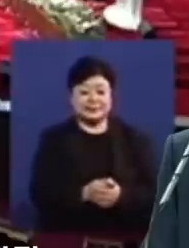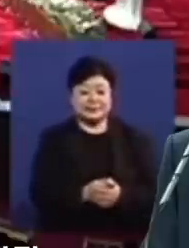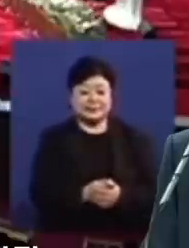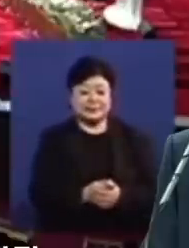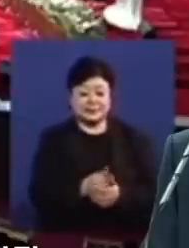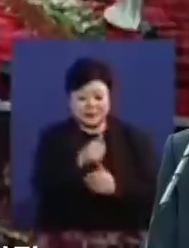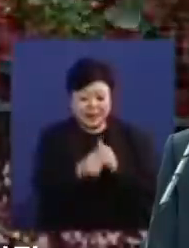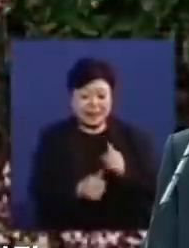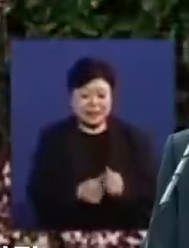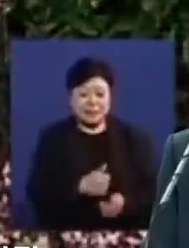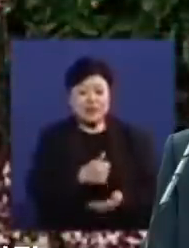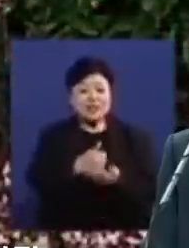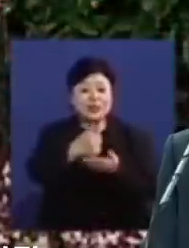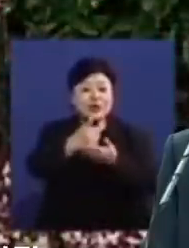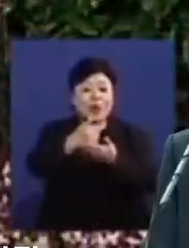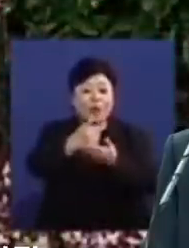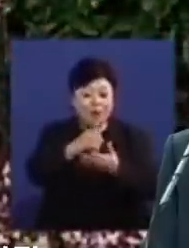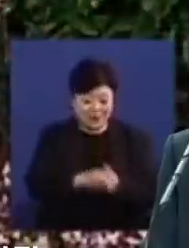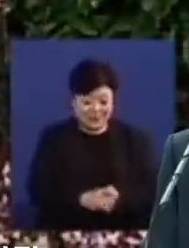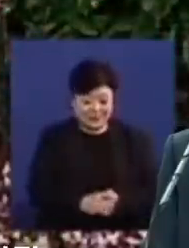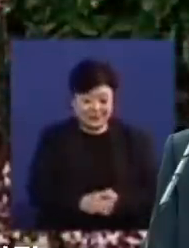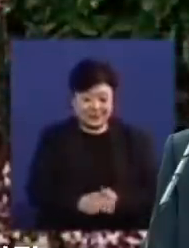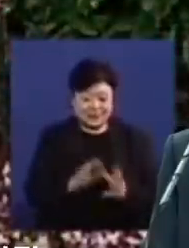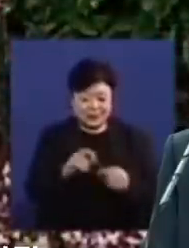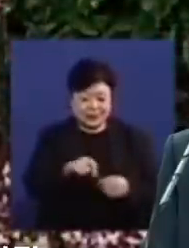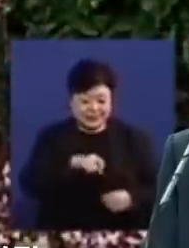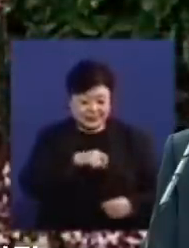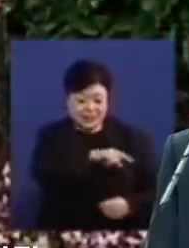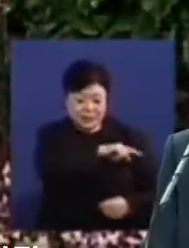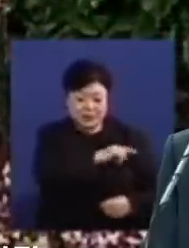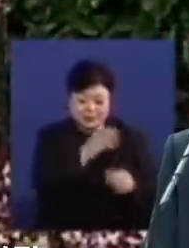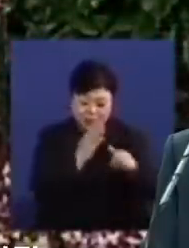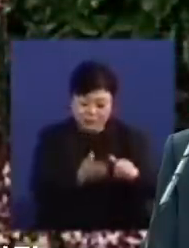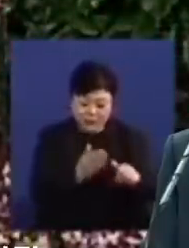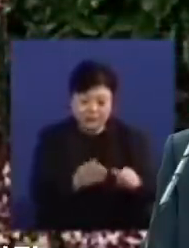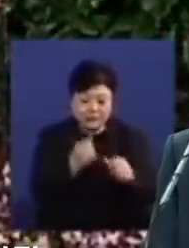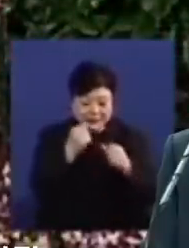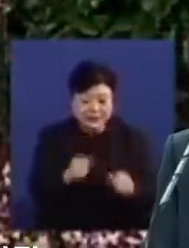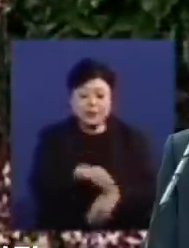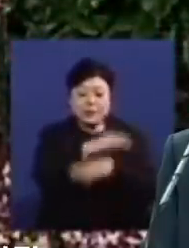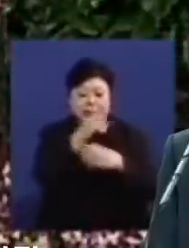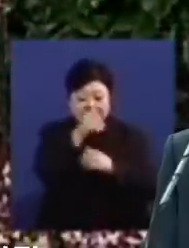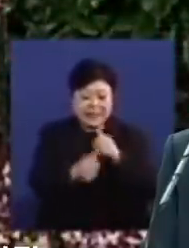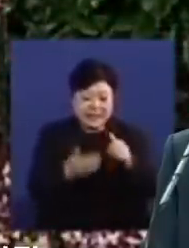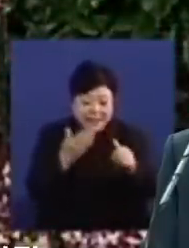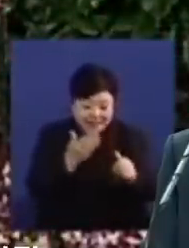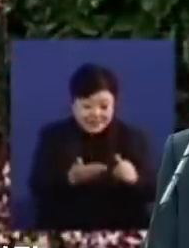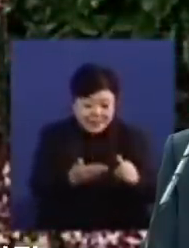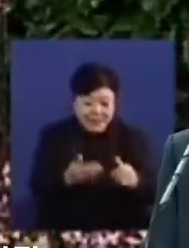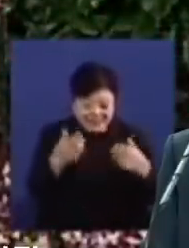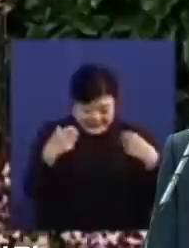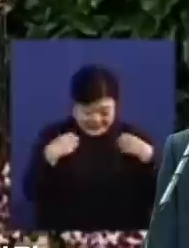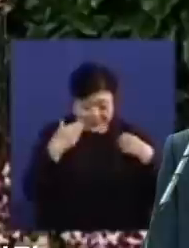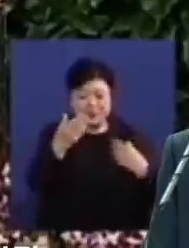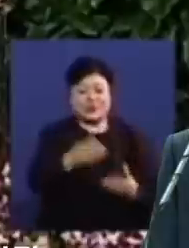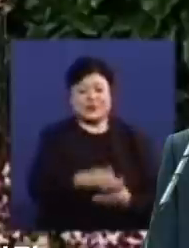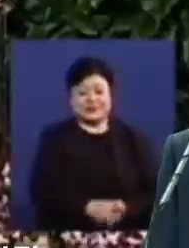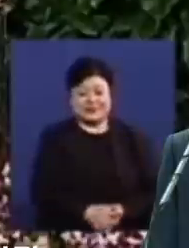우리는 하나님을 섬기며 그 나라와 그 일을 먼저 구하고 살면 모든 것 하나님이 다 책임져 주시는